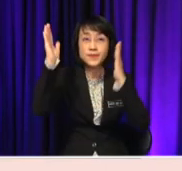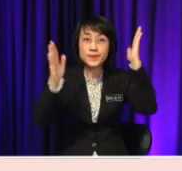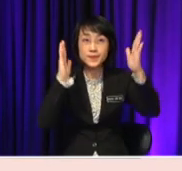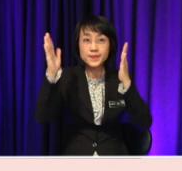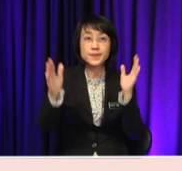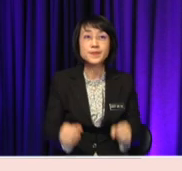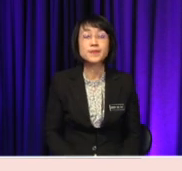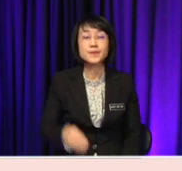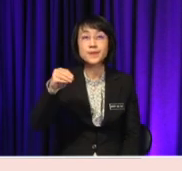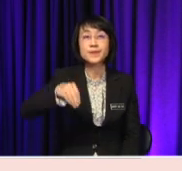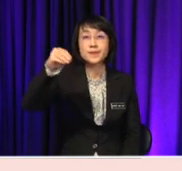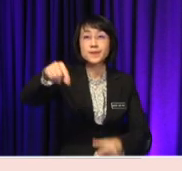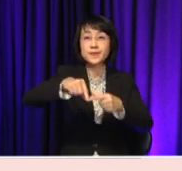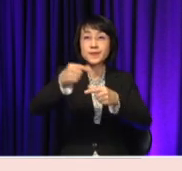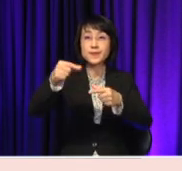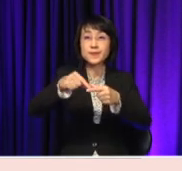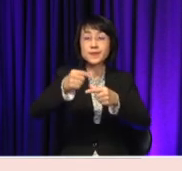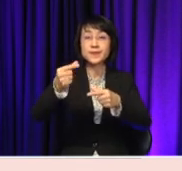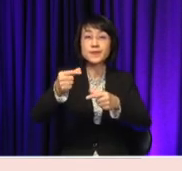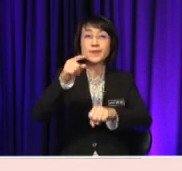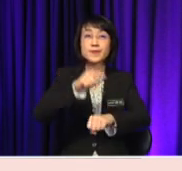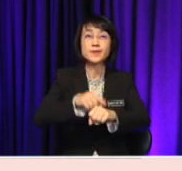tanam gandum dekat Indonesia